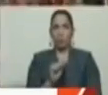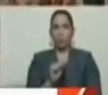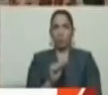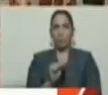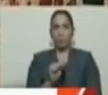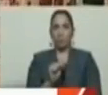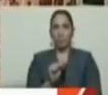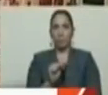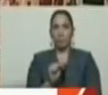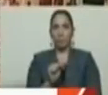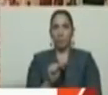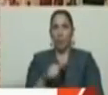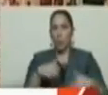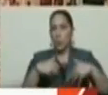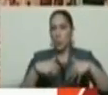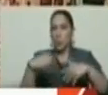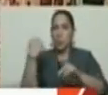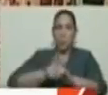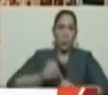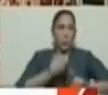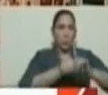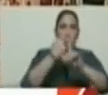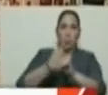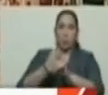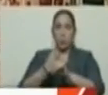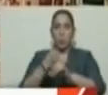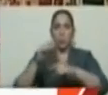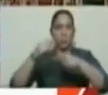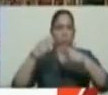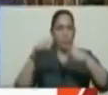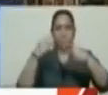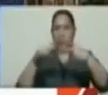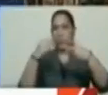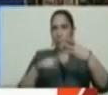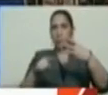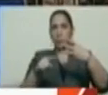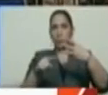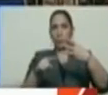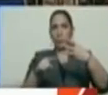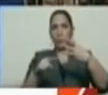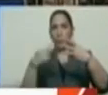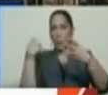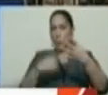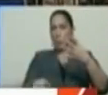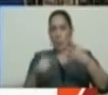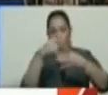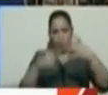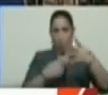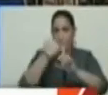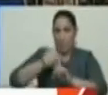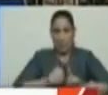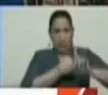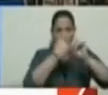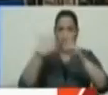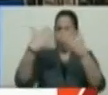كيف يمكن ان نطلق عليه، يعني المختلف عليه تقريبا نيكولاس مادورو، وهو يلقي بكلمه امام بعض